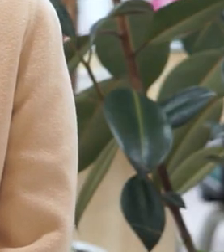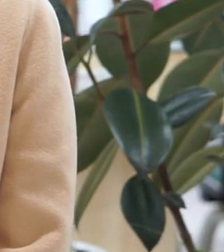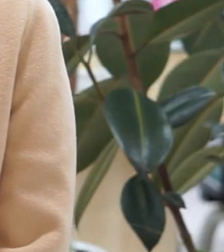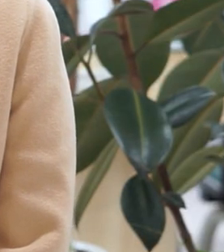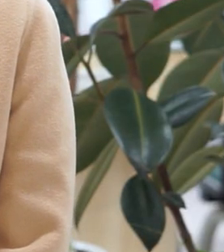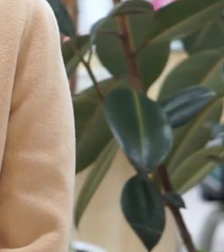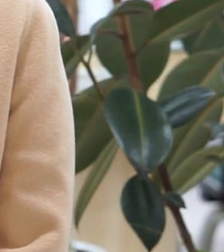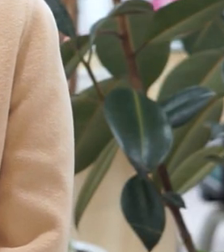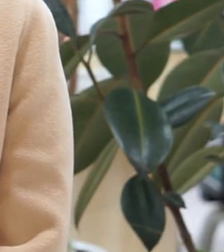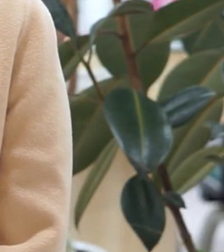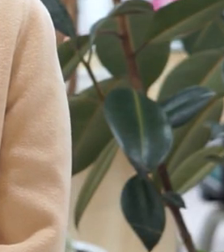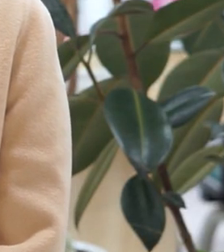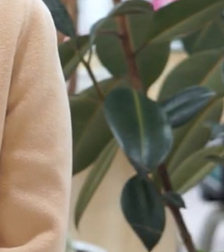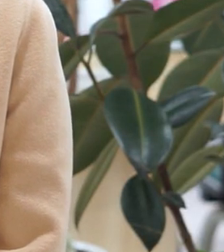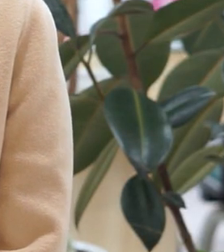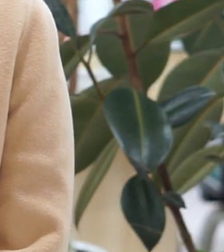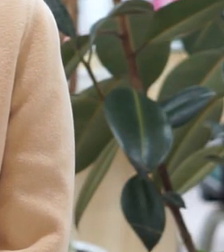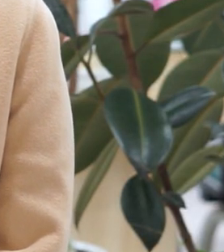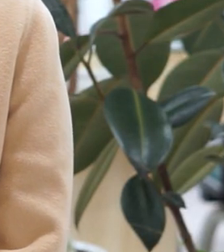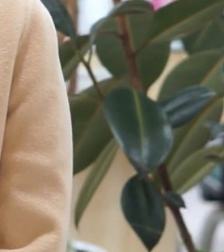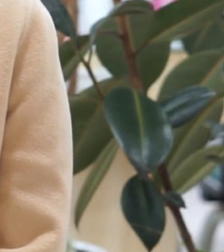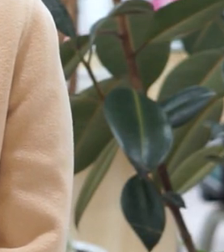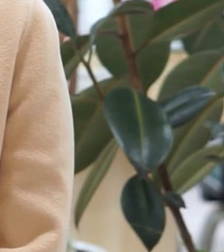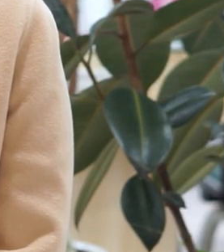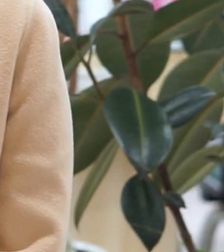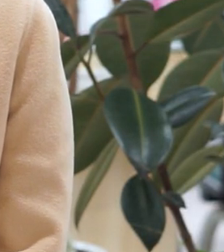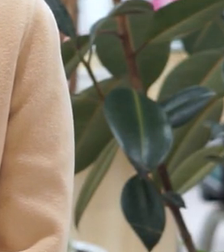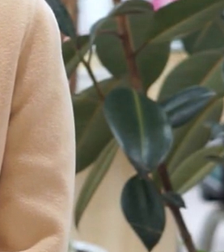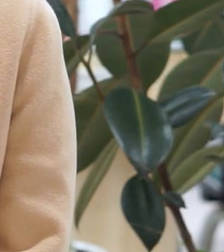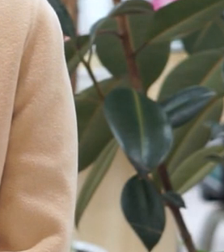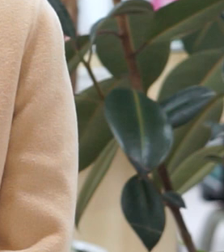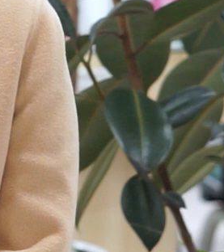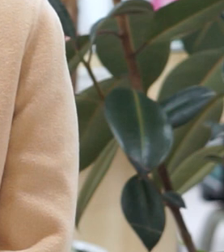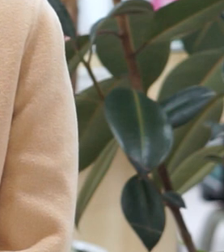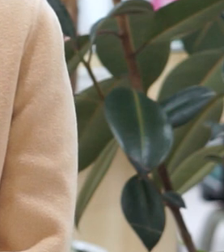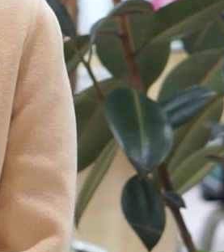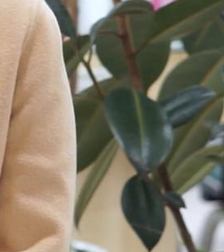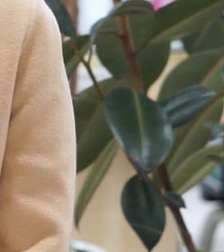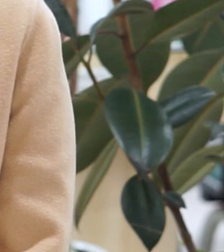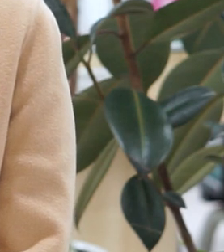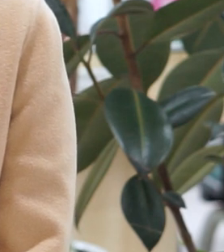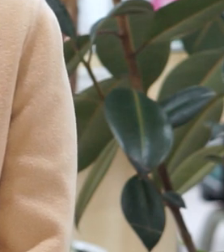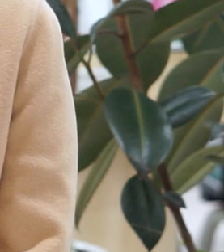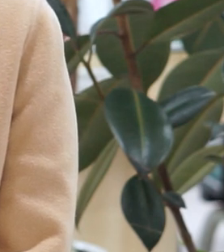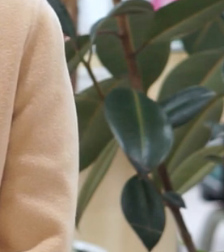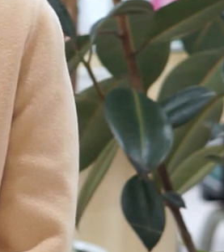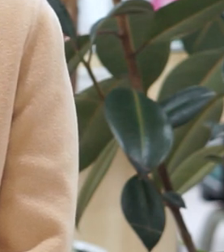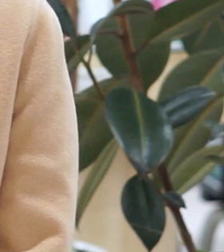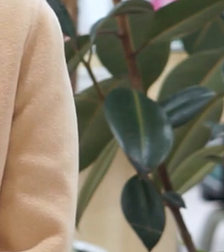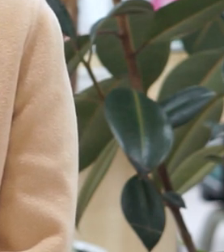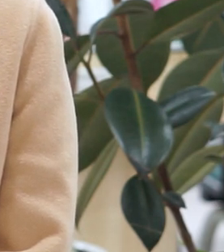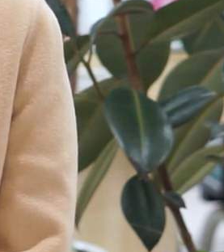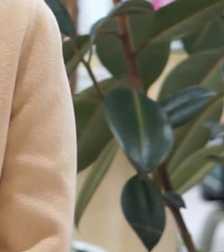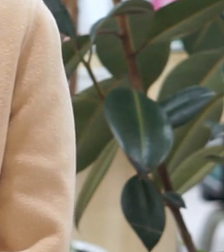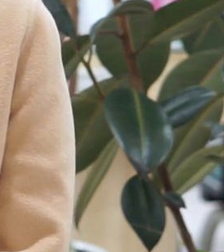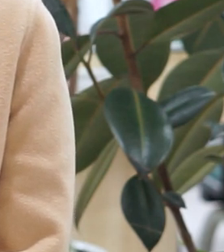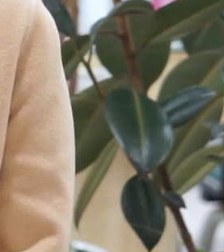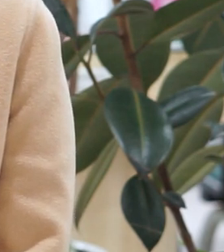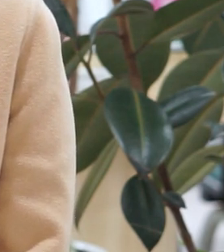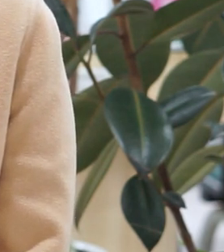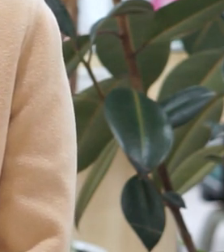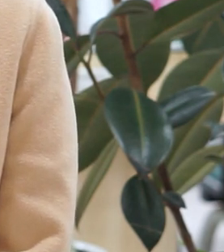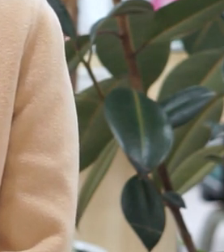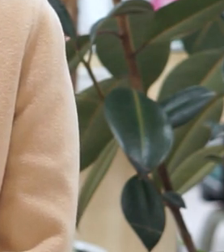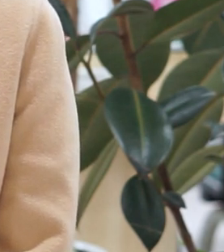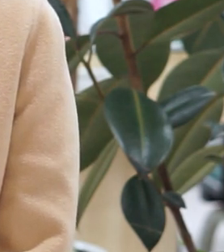부동산 거래하면서 궁금한 점 많으셨을 텐데요. 강서구가 이런 구민들의 궁금증을 해소하고 부동산 중개 사고를